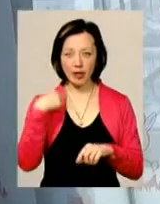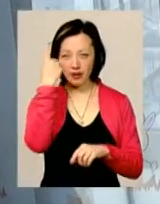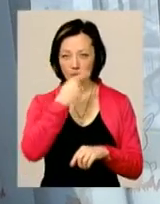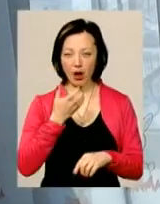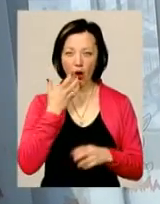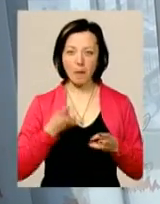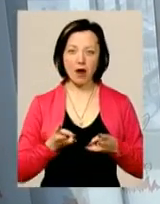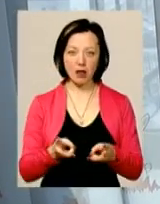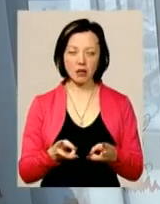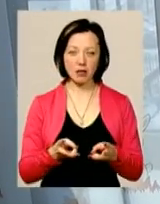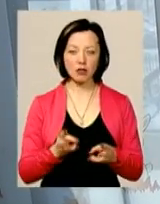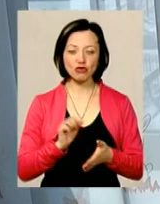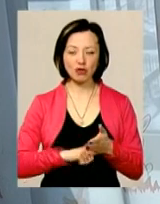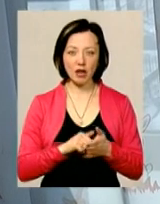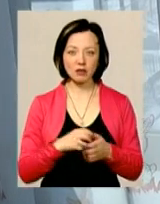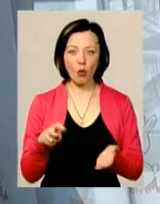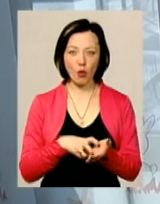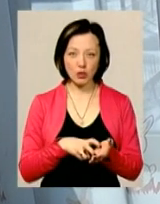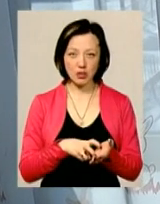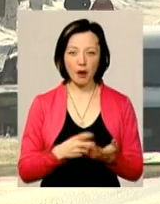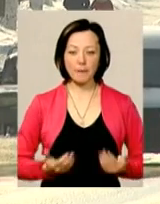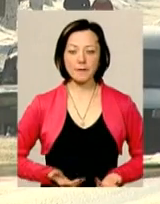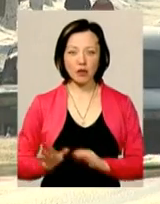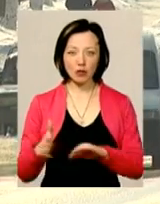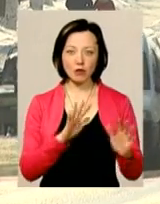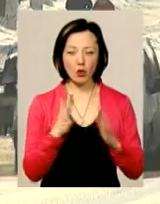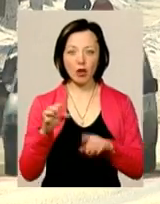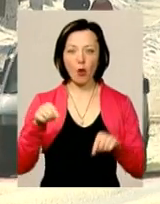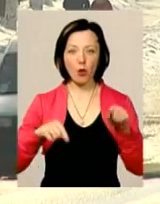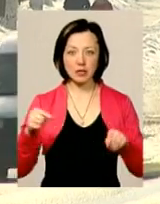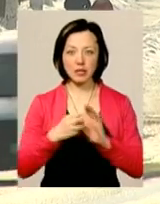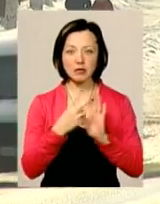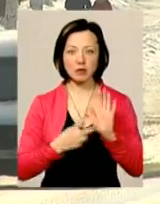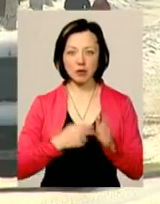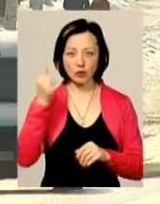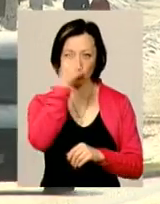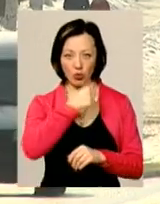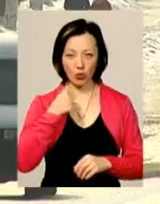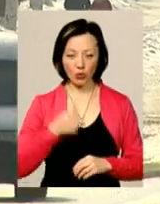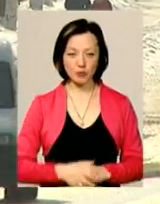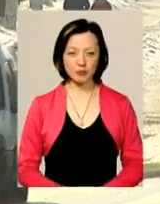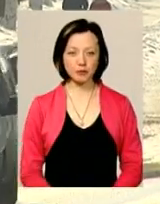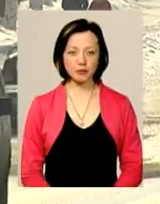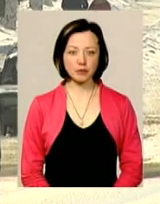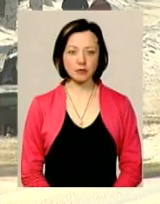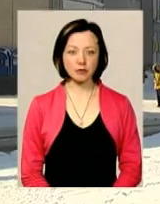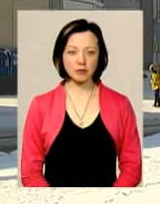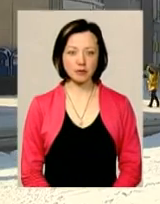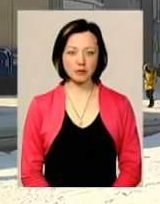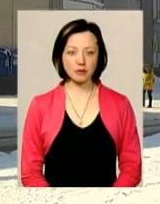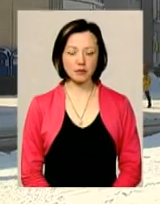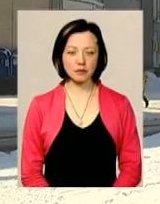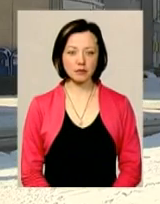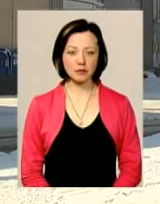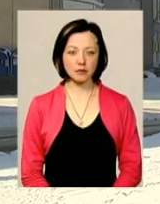на індивідуальне опалення через острах пережити події осені 2017 року. Світлана Русіна, Володимир Паламар, новини